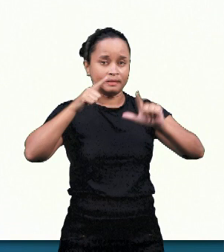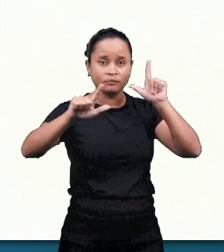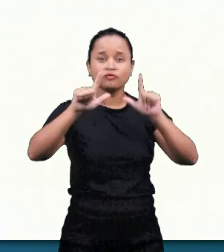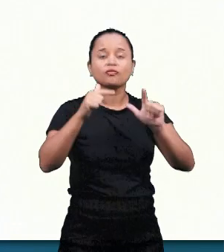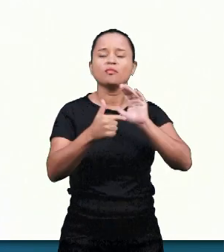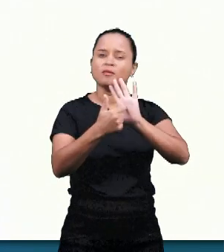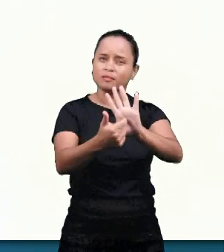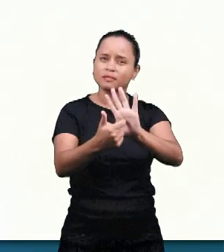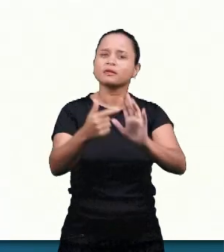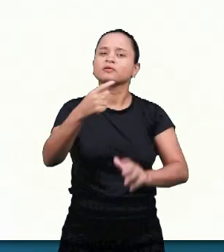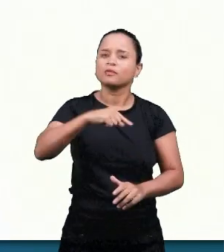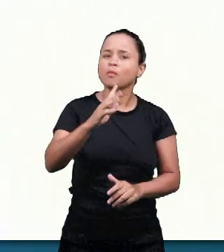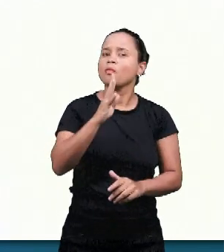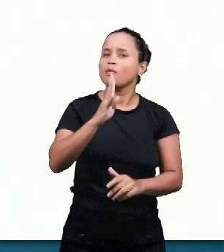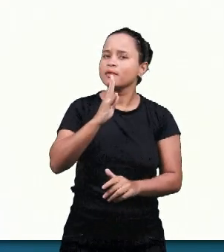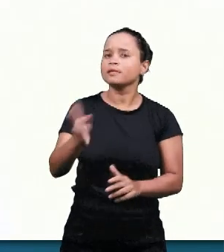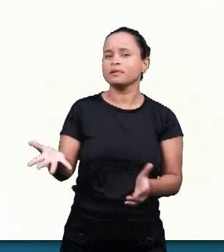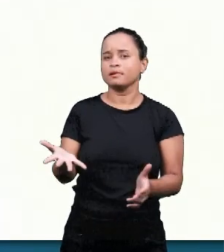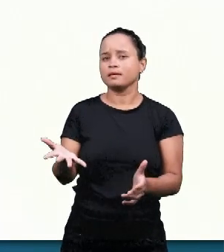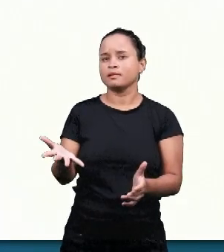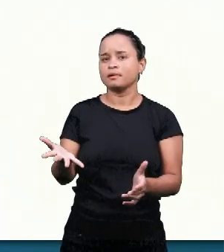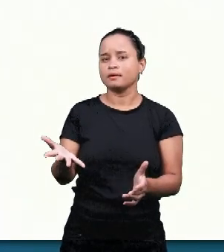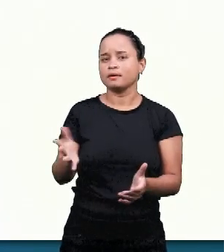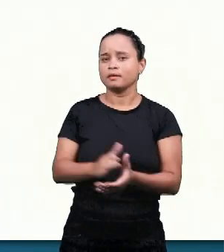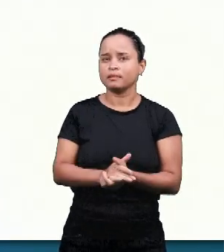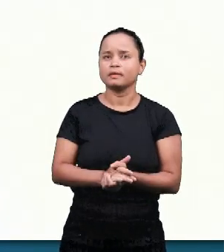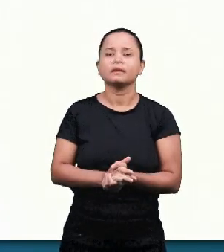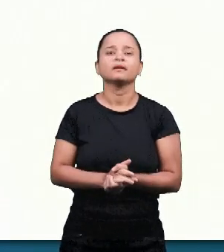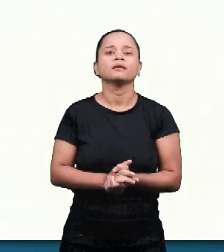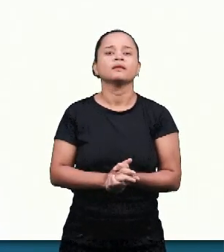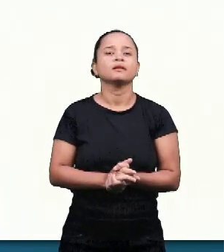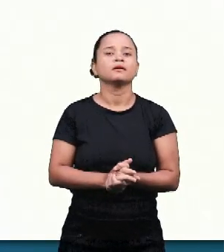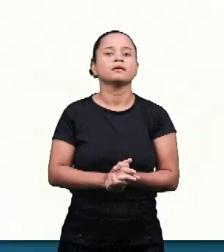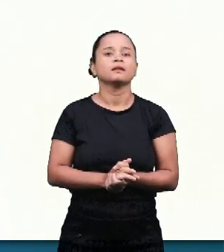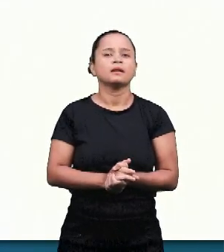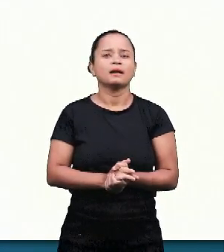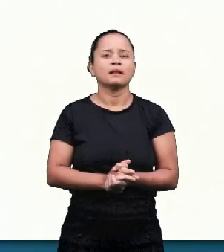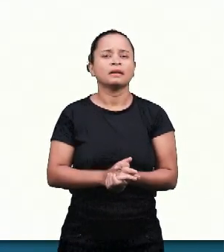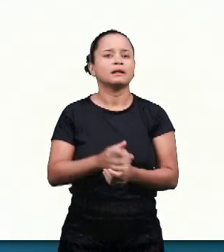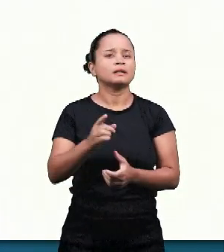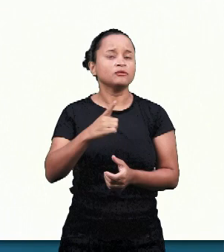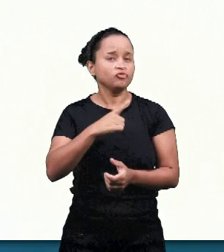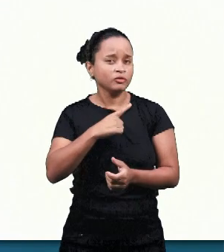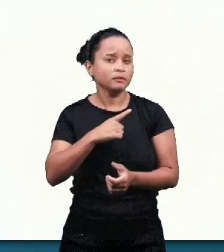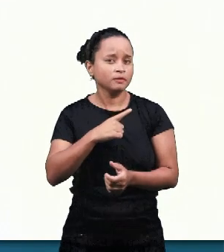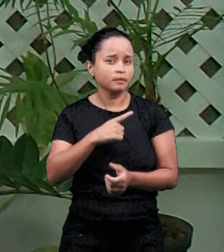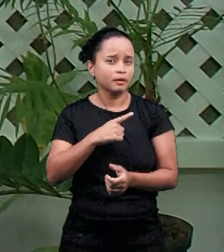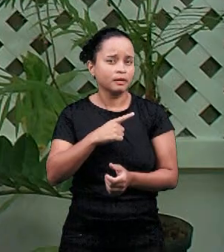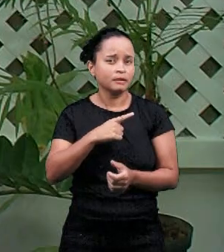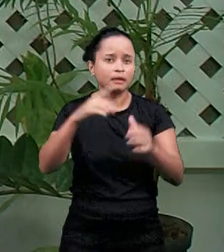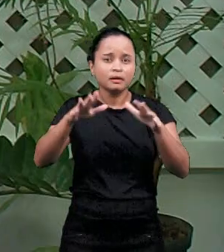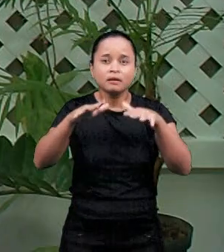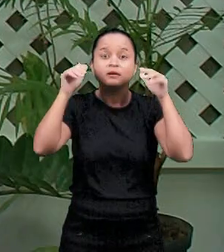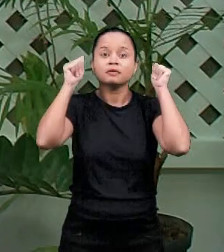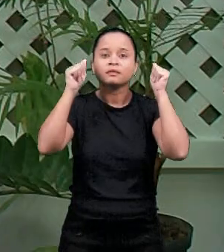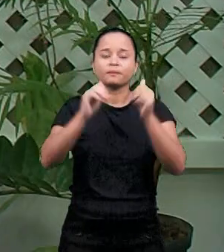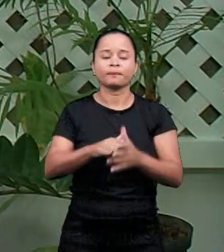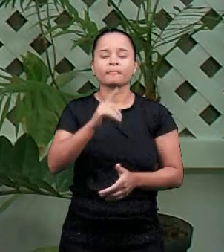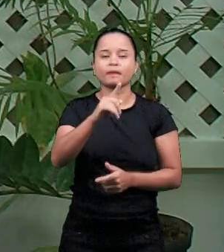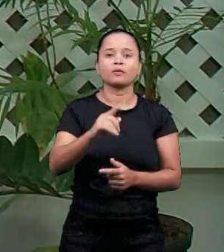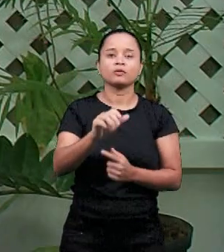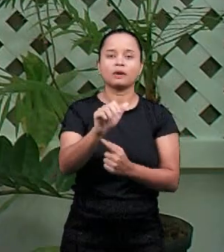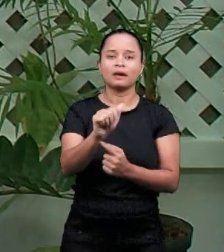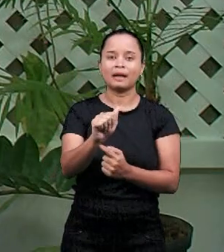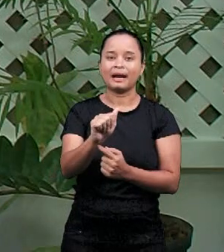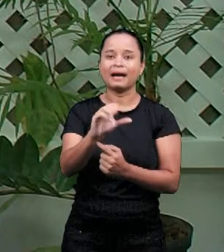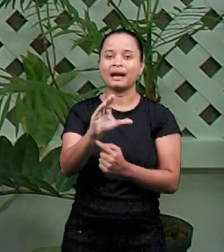bien, Lévitique 27, 29, on lève l'anathème. Quand Achan, quand il voit la lutte, il y